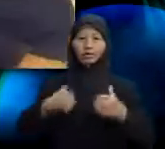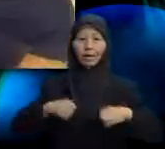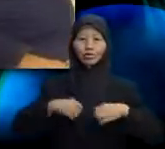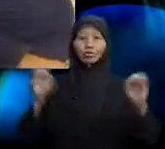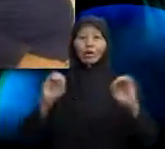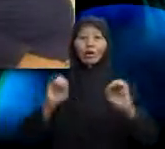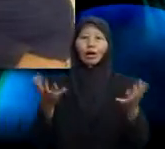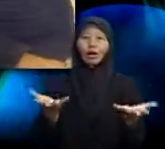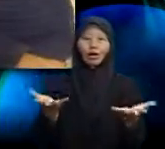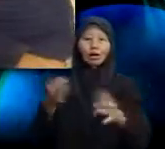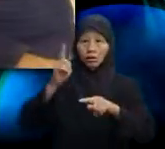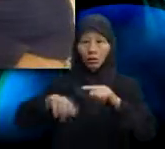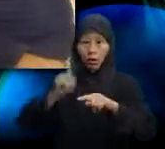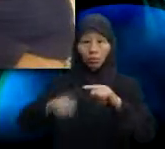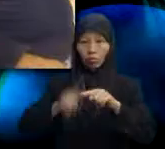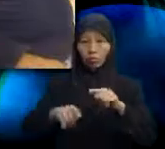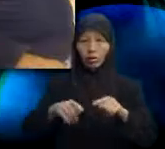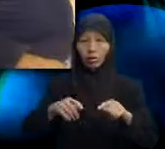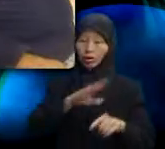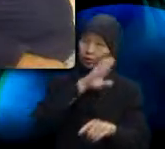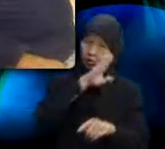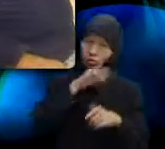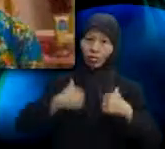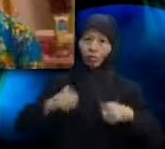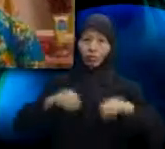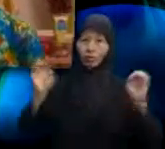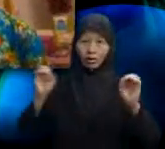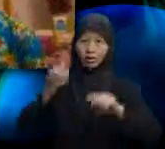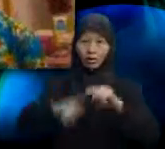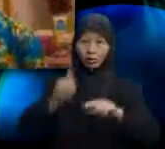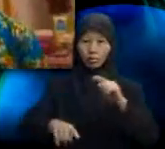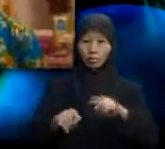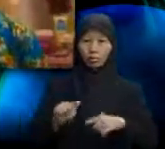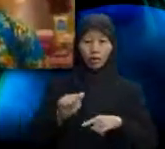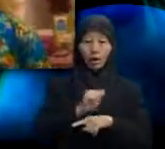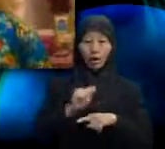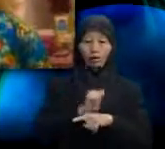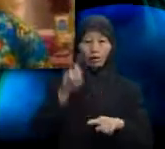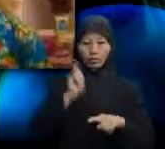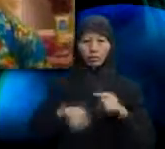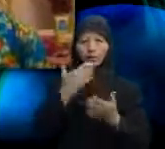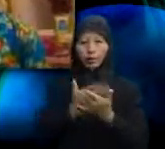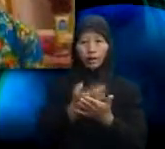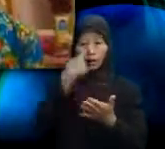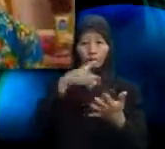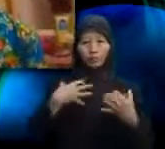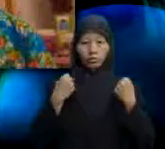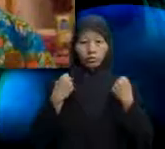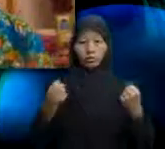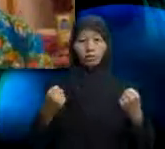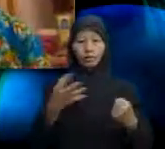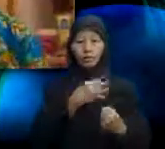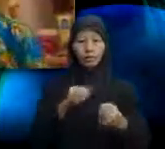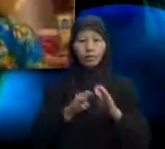tak berbaju. Oh, tak boleh begitu kawan-kawan. Amalan ini tidak sesuai dengan kesihatan